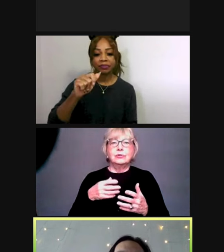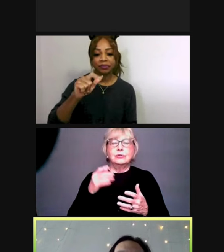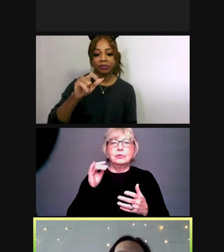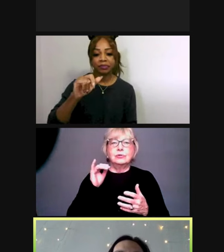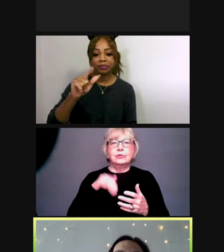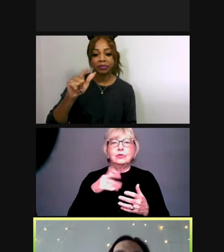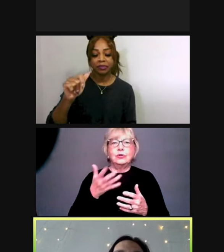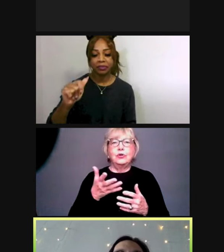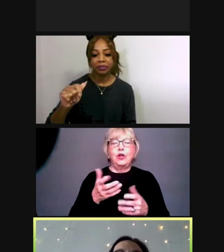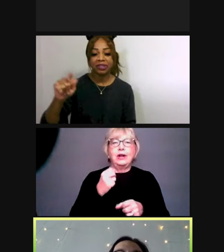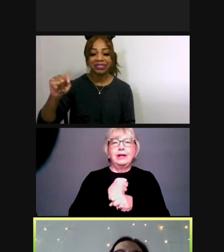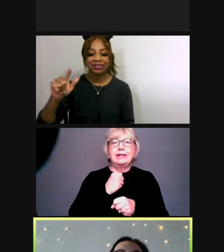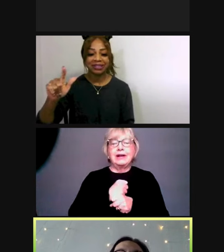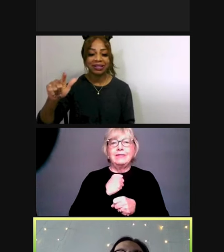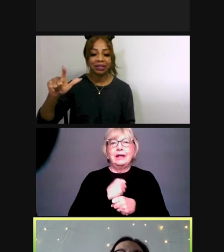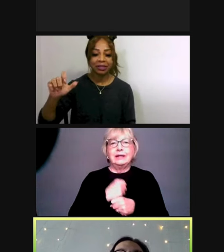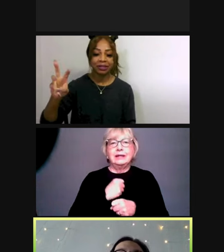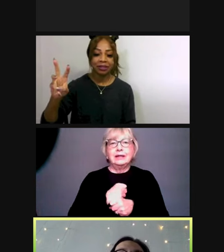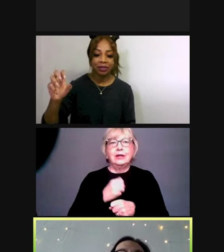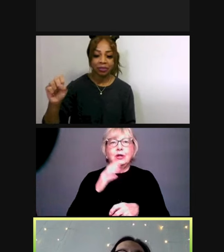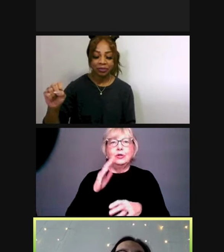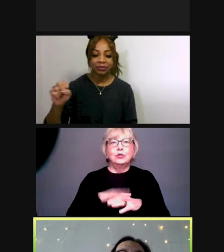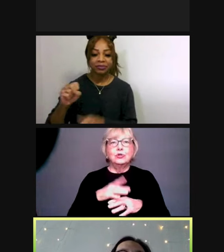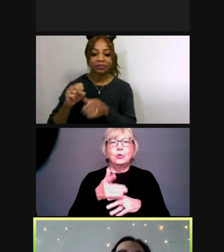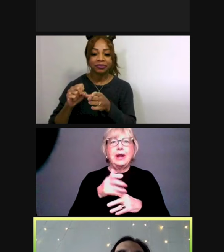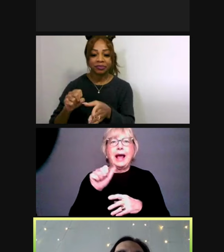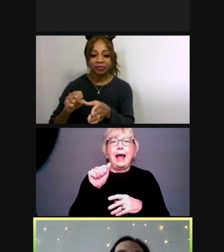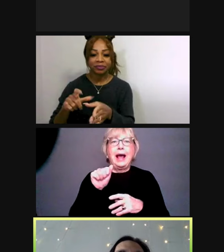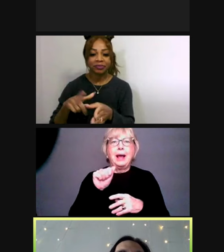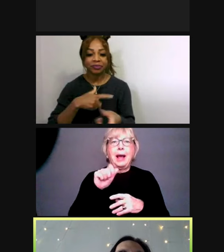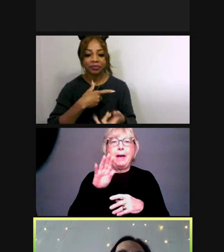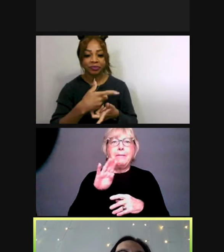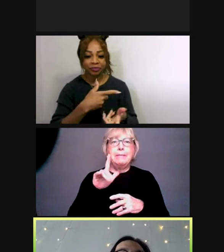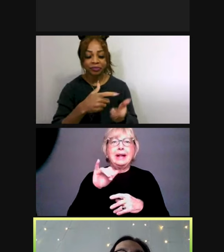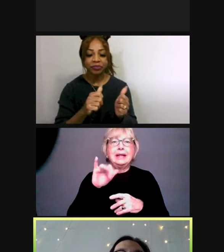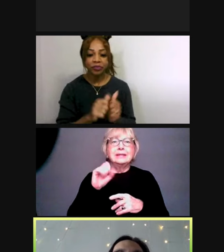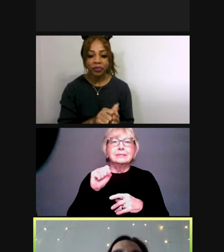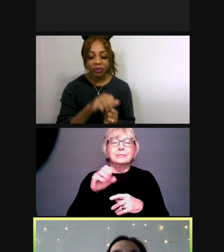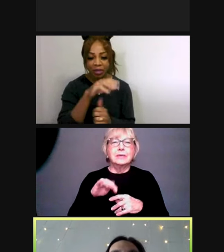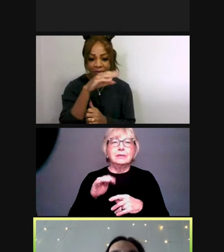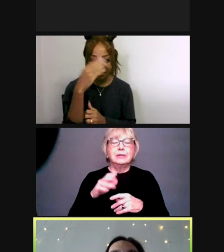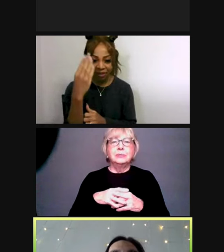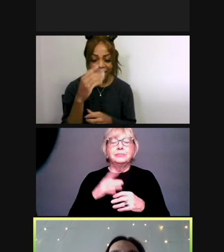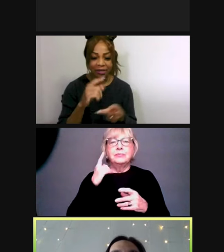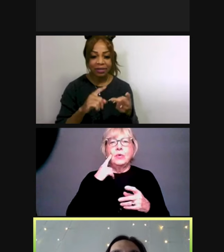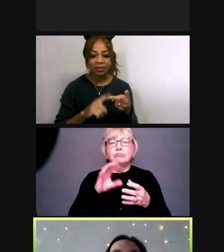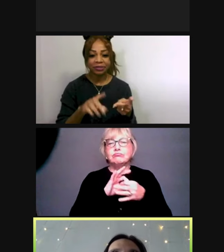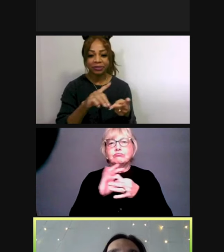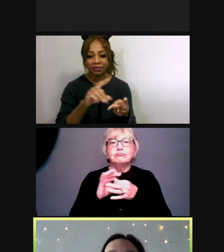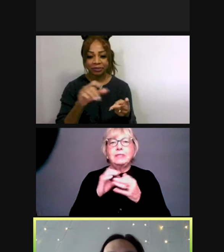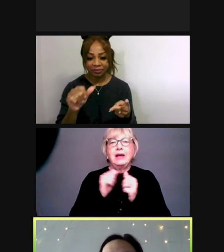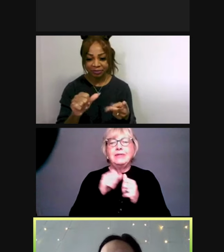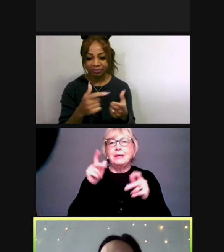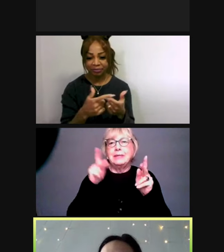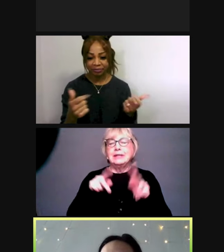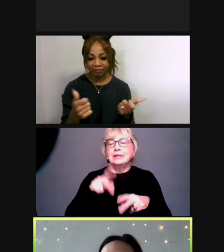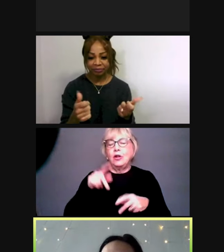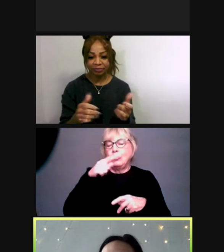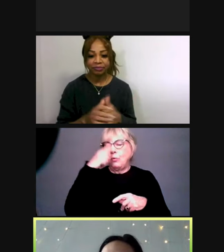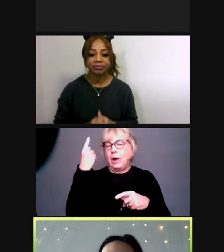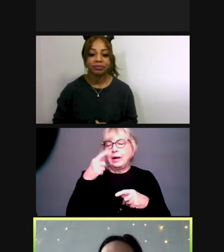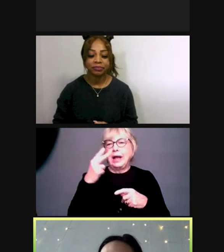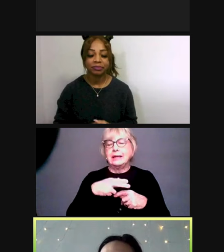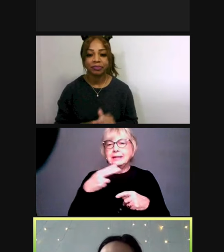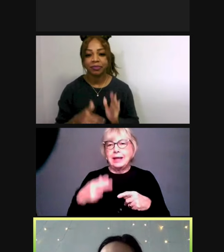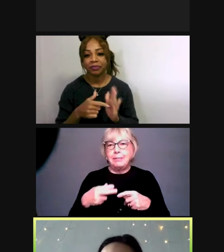travail de Talila Lewis qui a été développée en collaboration avec des personnes noires handicapées et d'autres